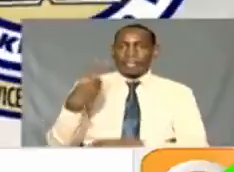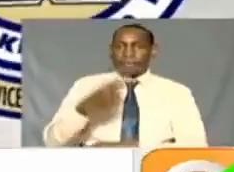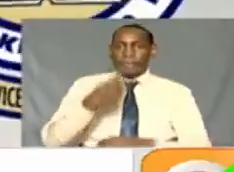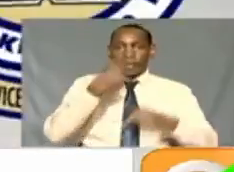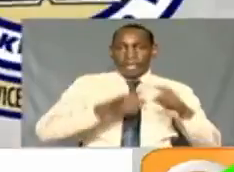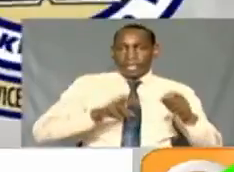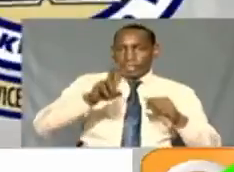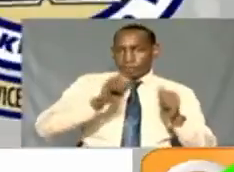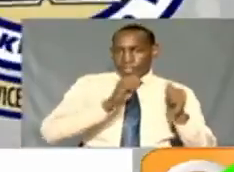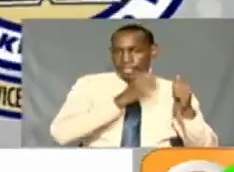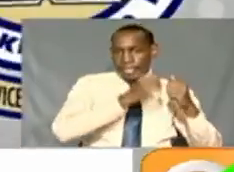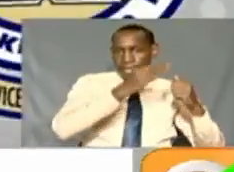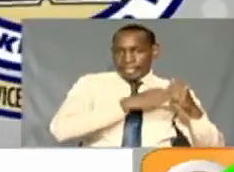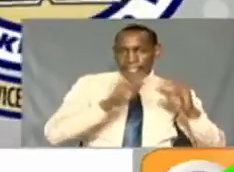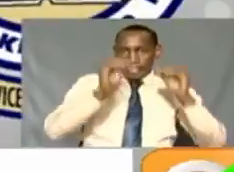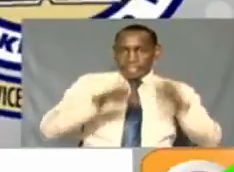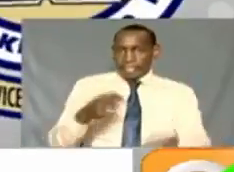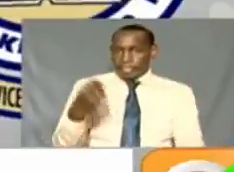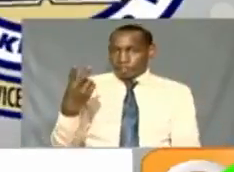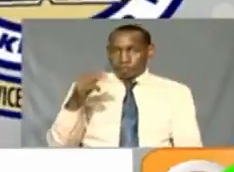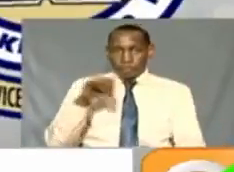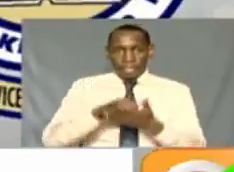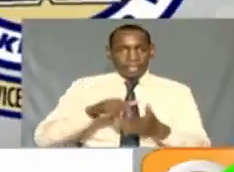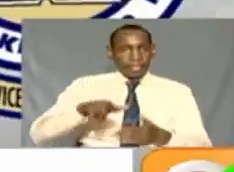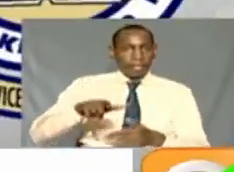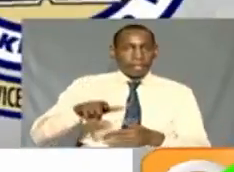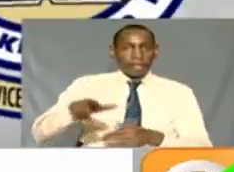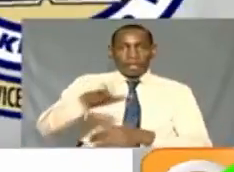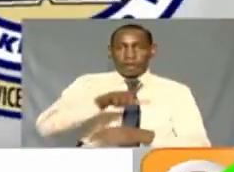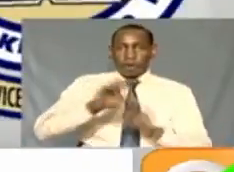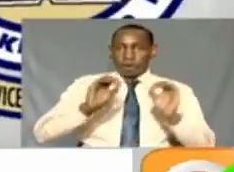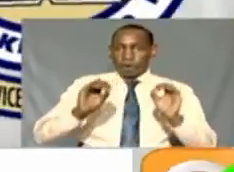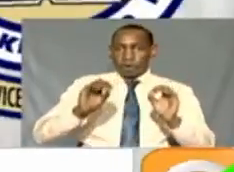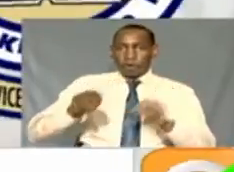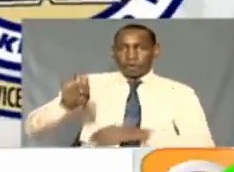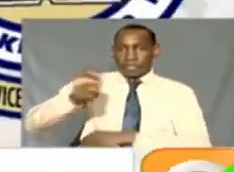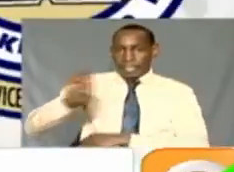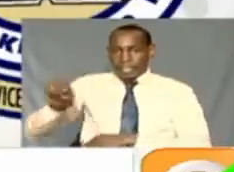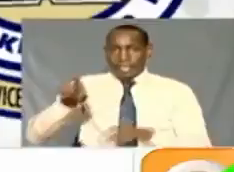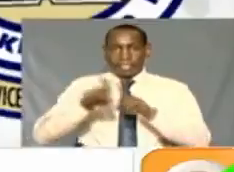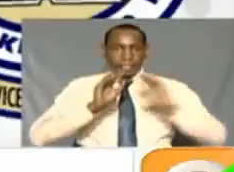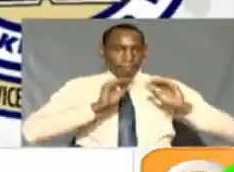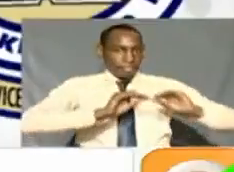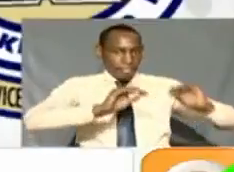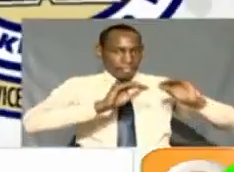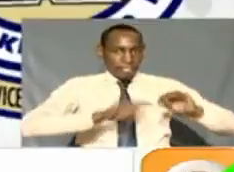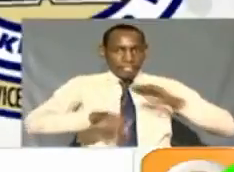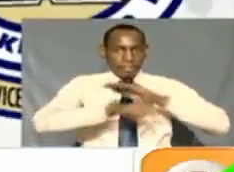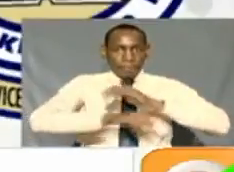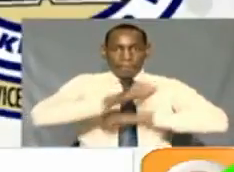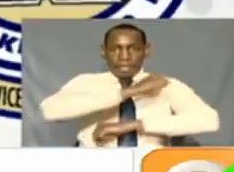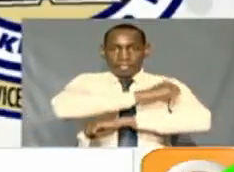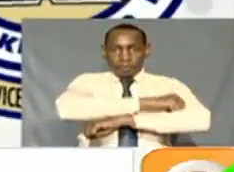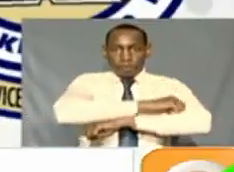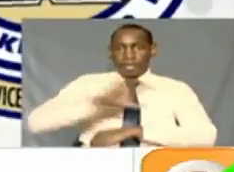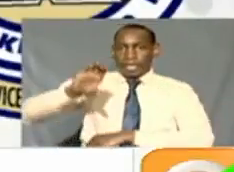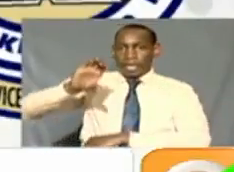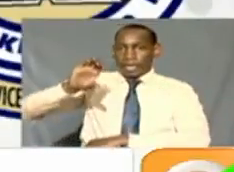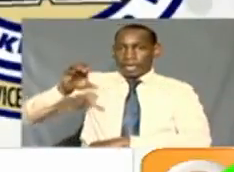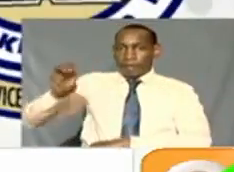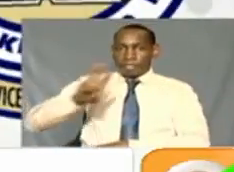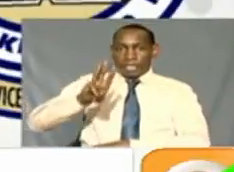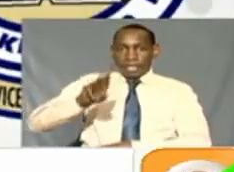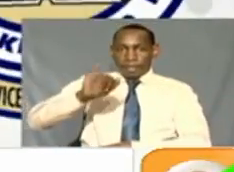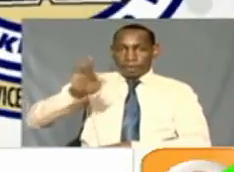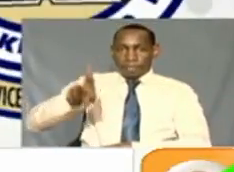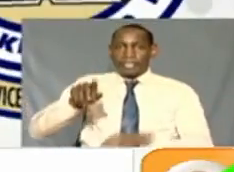mwaka 2018, walimu wawili wasiotoka eneo la kaskazini mwa Kenya na ambao walikuwa wanafunza shule ya msingi ya Karsa, kaunti ya Wajia,